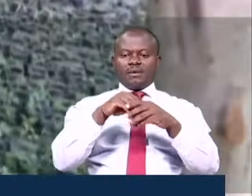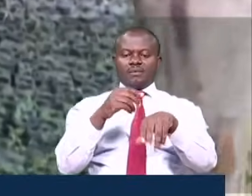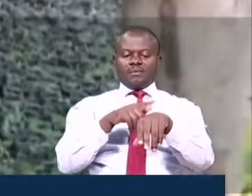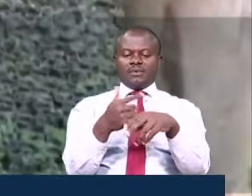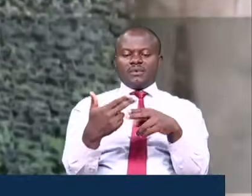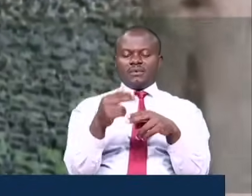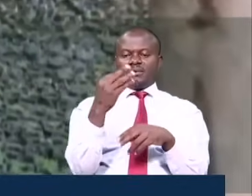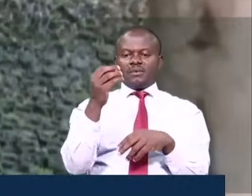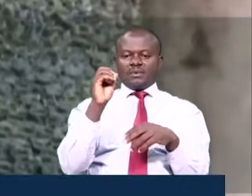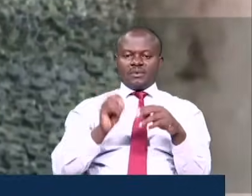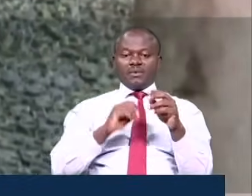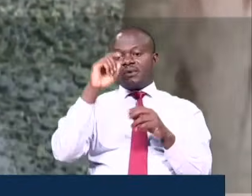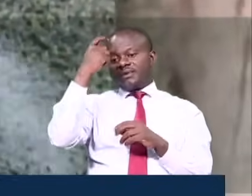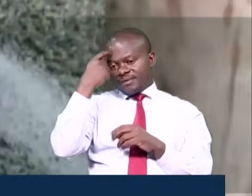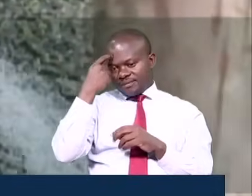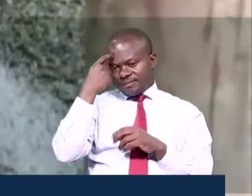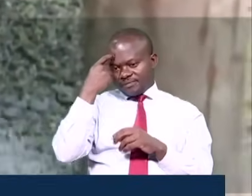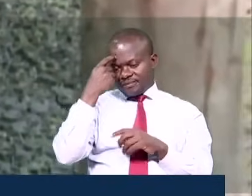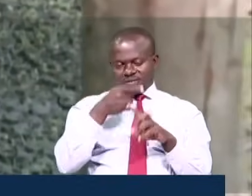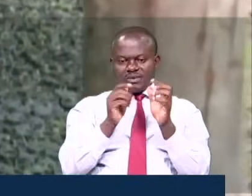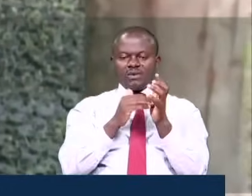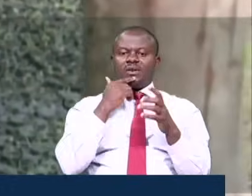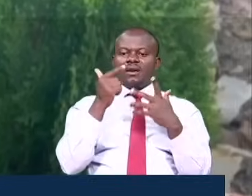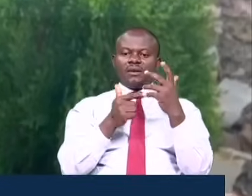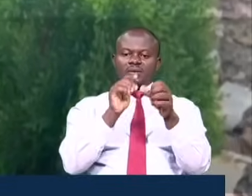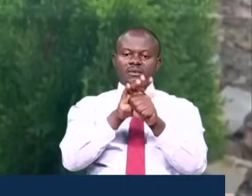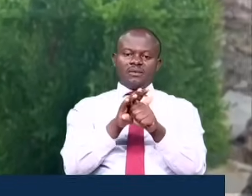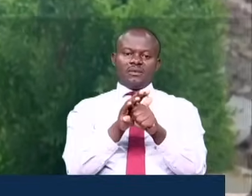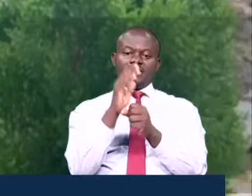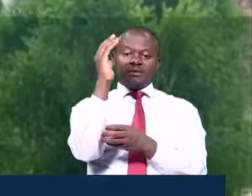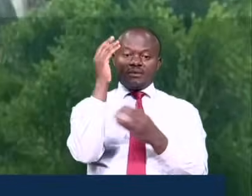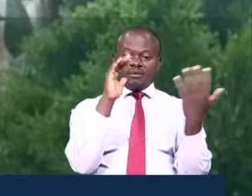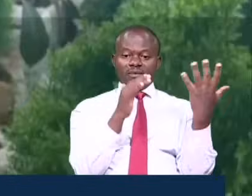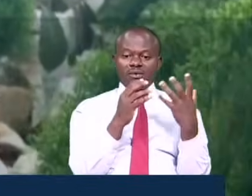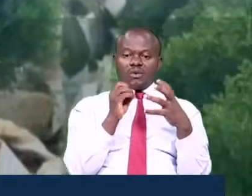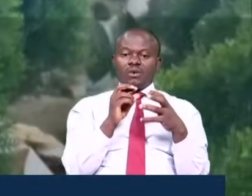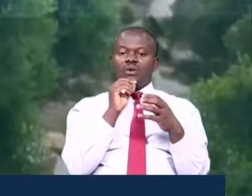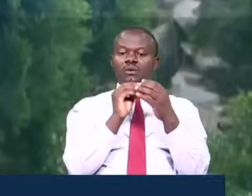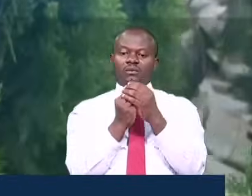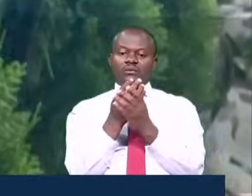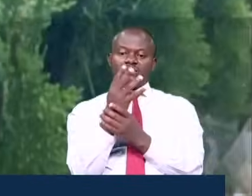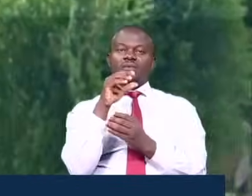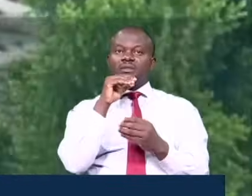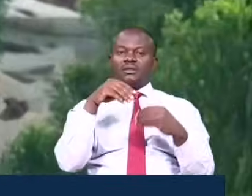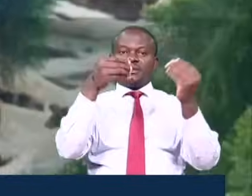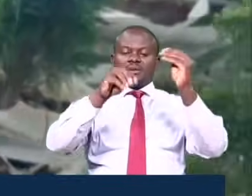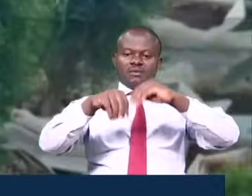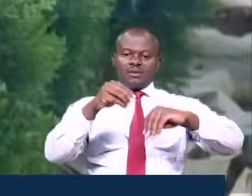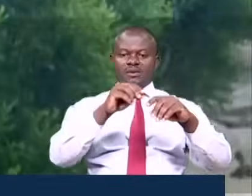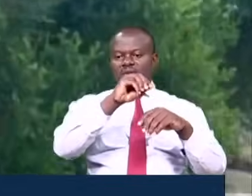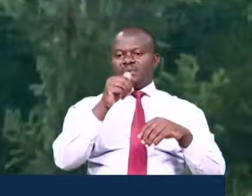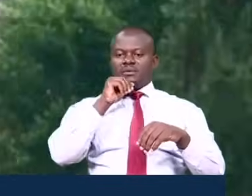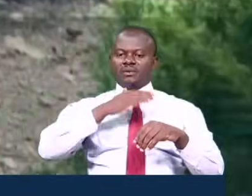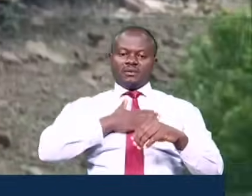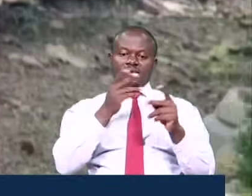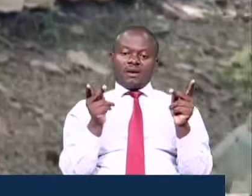30% byayo ari aya leta. Hari byinshi mu biti byuma bigiterwa cyangwa bitarakura, bityo ntibitanga umusaruro binini byishimire